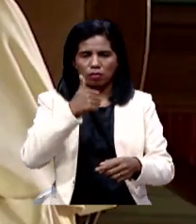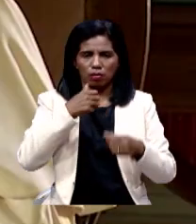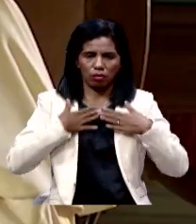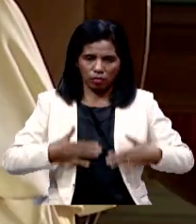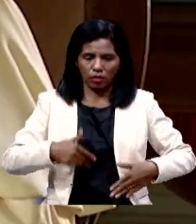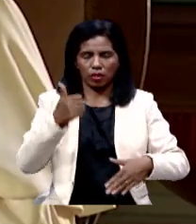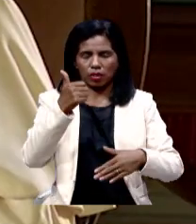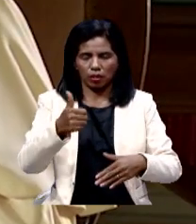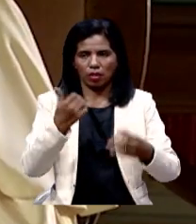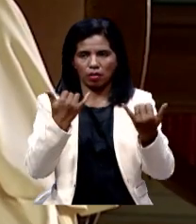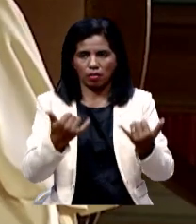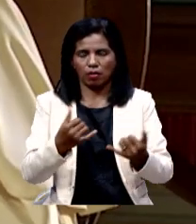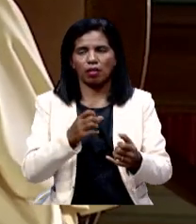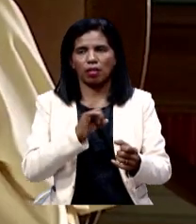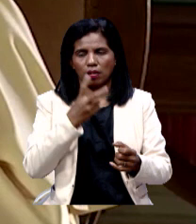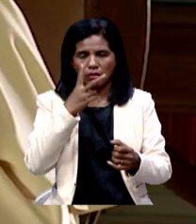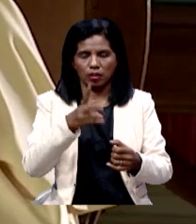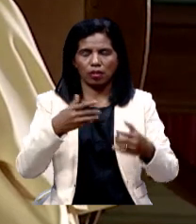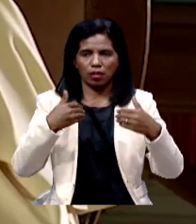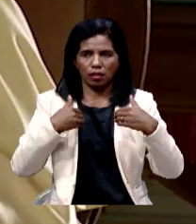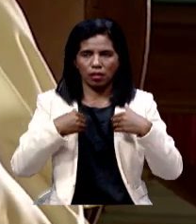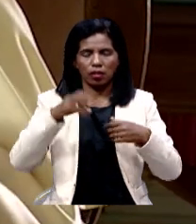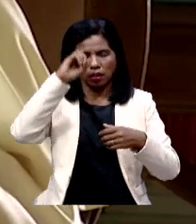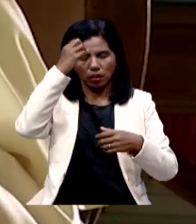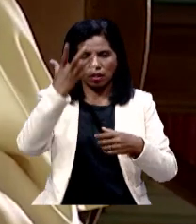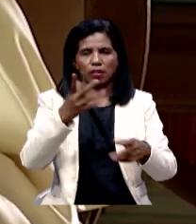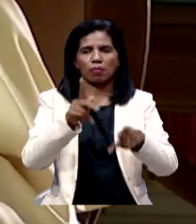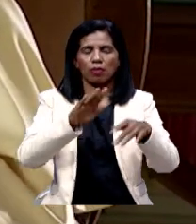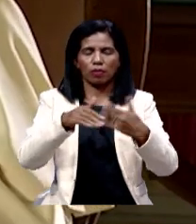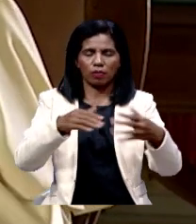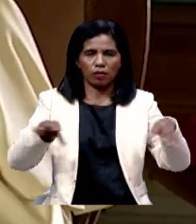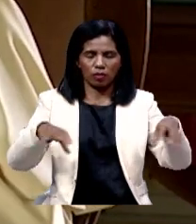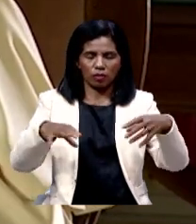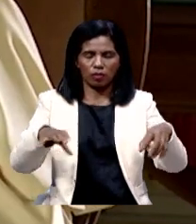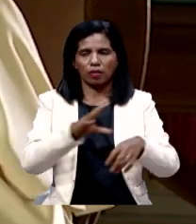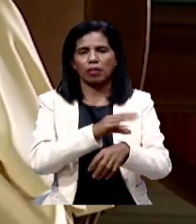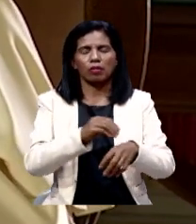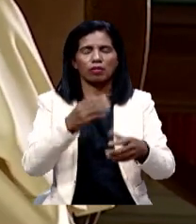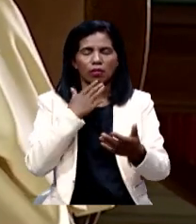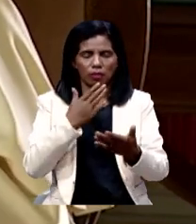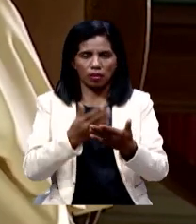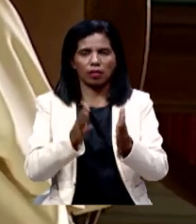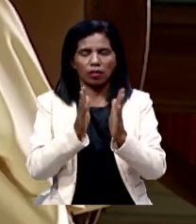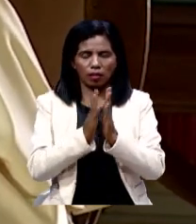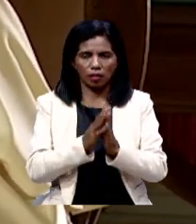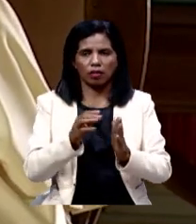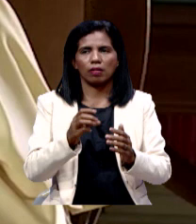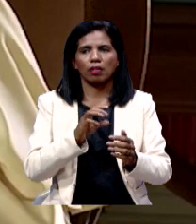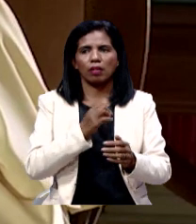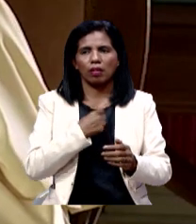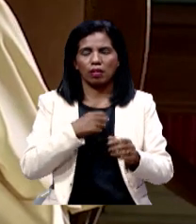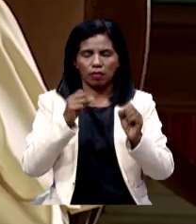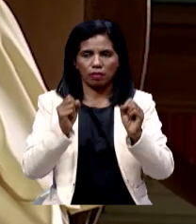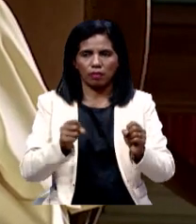tecnicamente calcificação acontece graças ao sistema hotne serviço holacer tecnoterapia e terapia